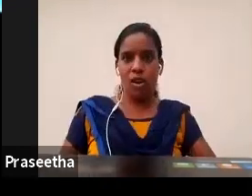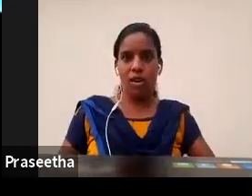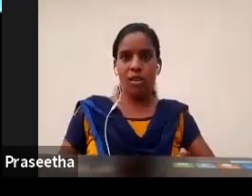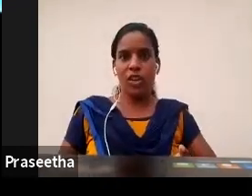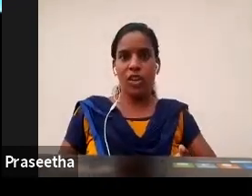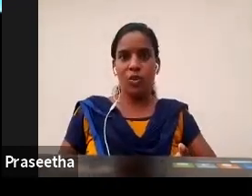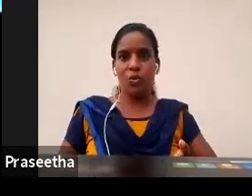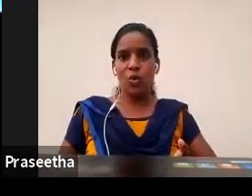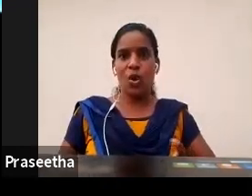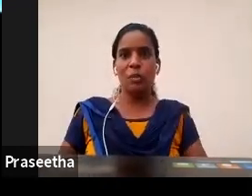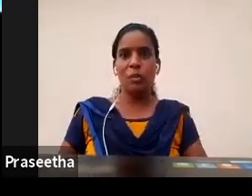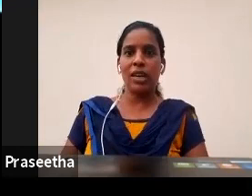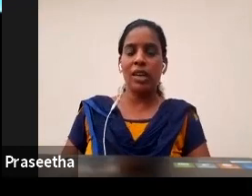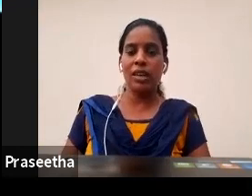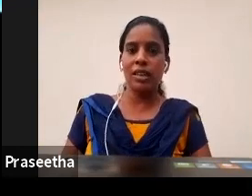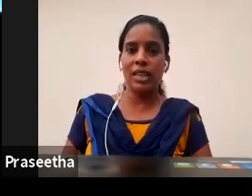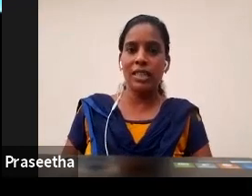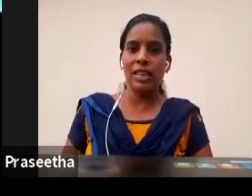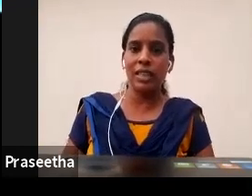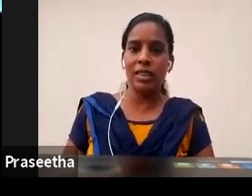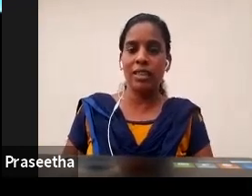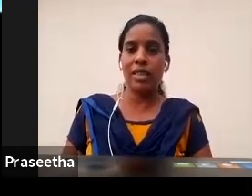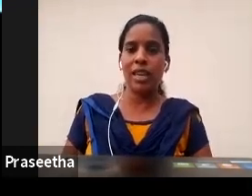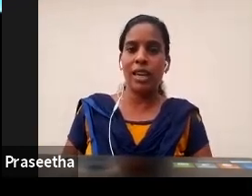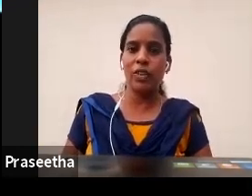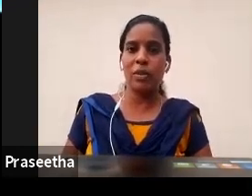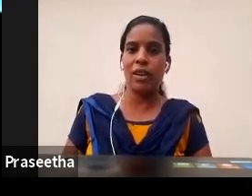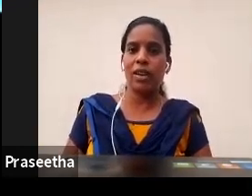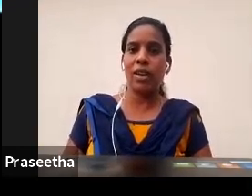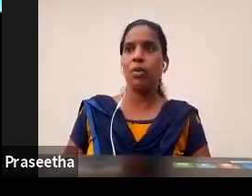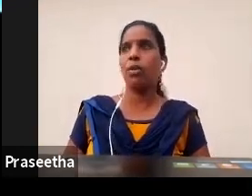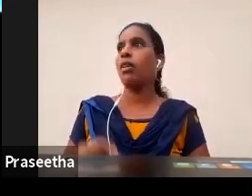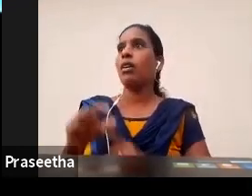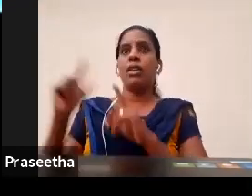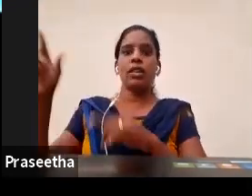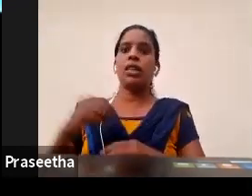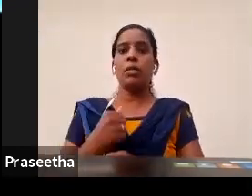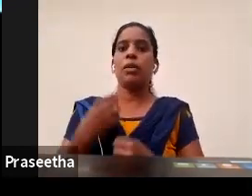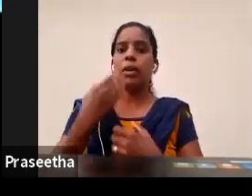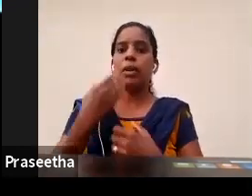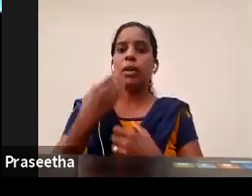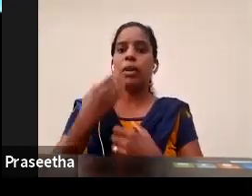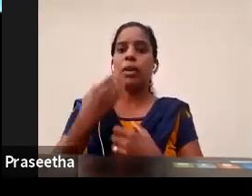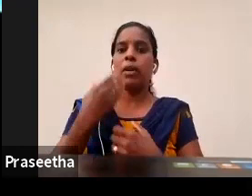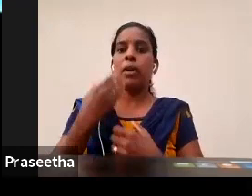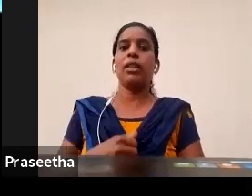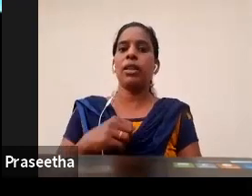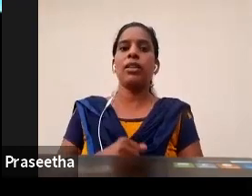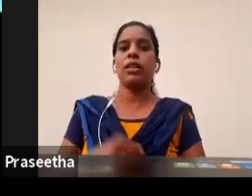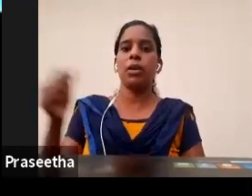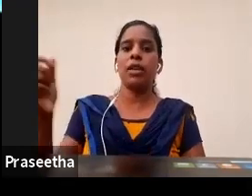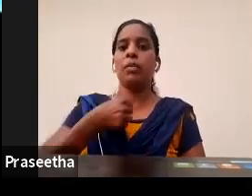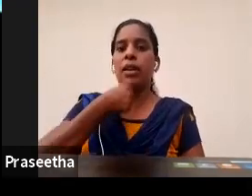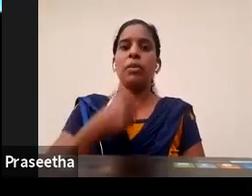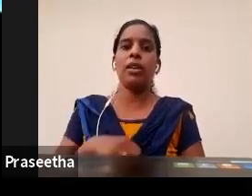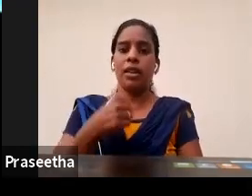പ്രധാനമന്ത്രിയെ ഈ ഒരു ചടങ്ങിലേക്ക് സ്വാഗതം ചെയ്യുന്നു സ്വാഗതം പറയുന്ന ആള് ട്രാൻസ്ലേറ്റ് ചെയ്ത് സൈൻ ലാംഗ്വേജിൽ പറയുകയാണെങ്കിൽ ഇപ്പോൾ ഇന്നത്തെ നമ്മുടെ പ്രധാനപ്പെട്ട വ്യക്തി